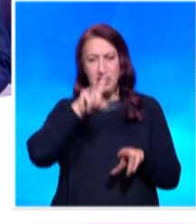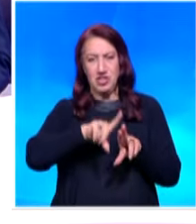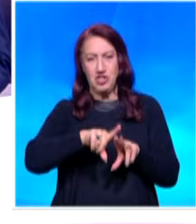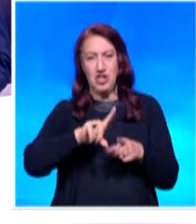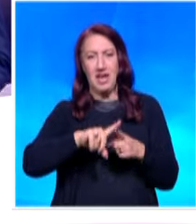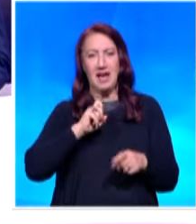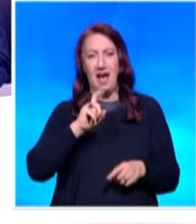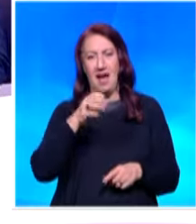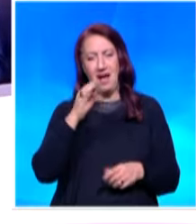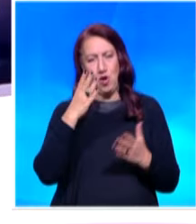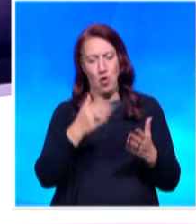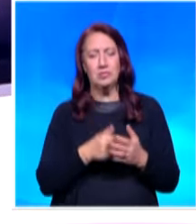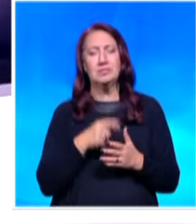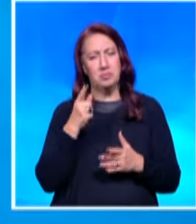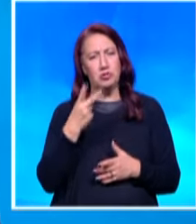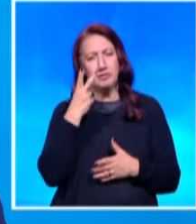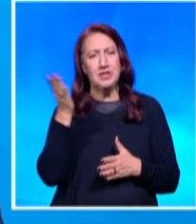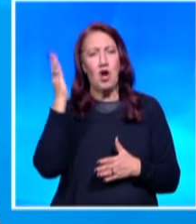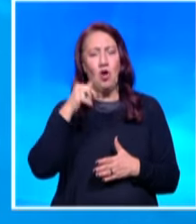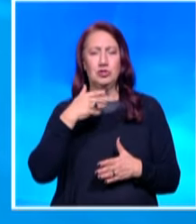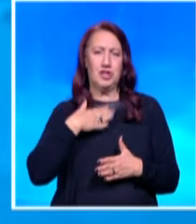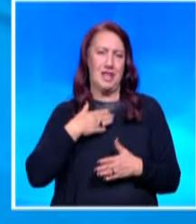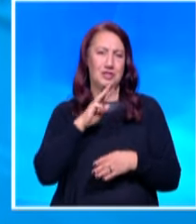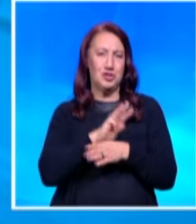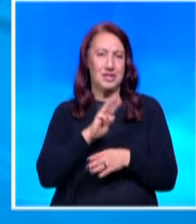на btvsport.bg. Останете с